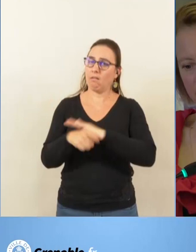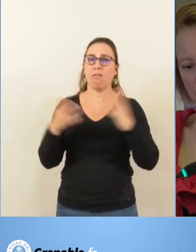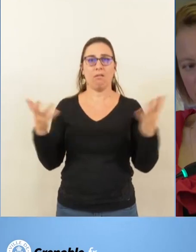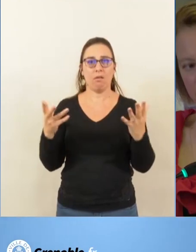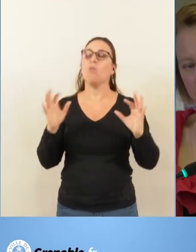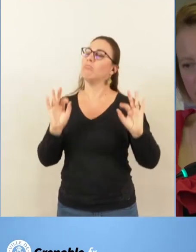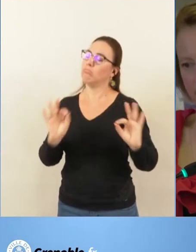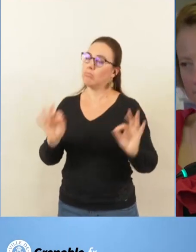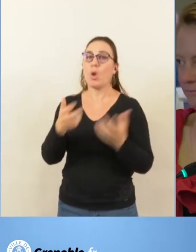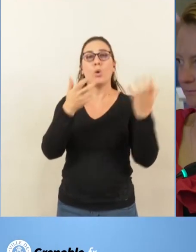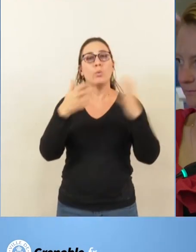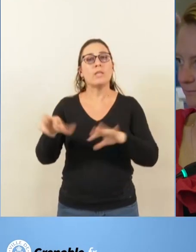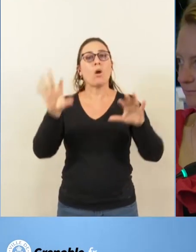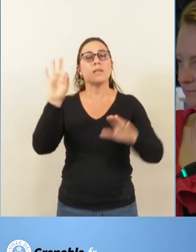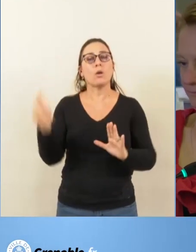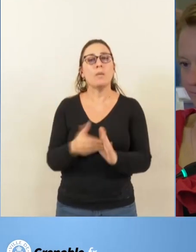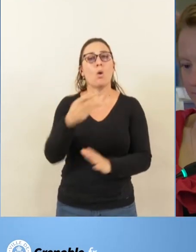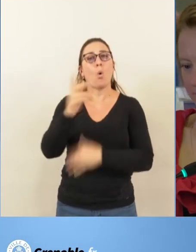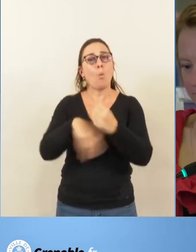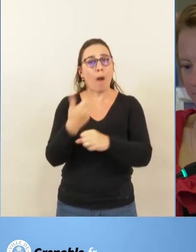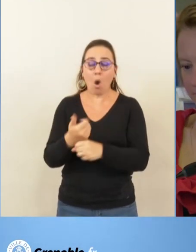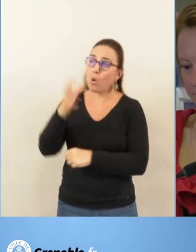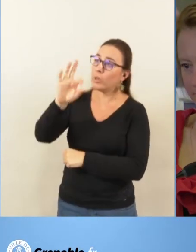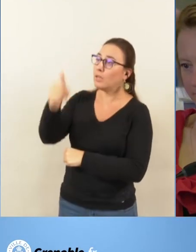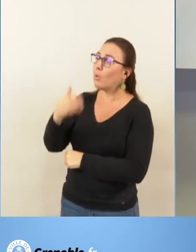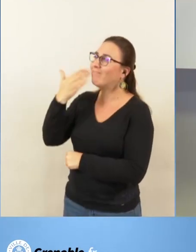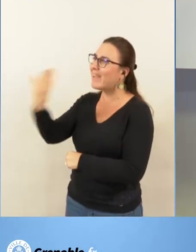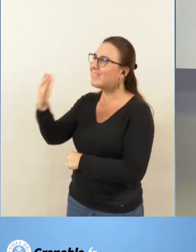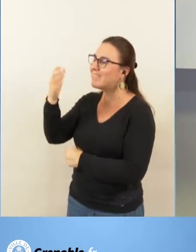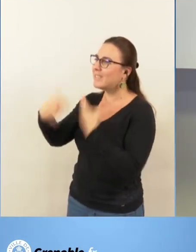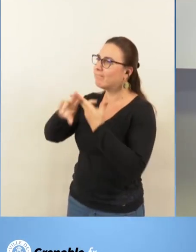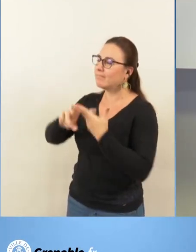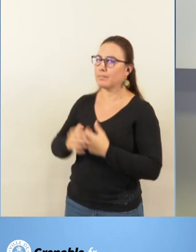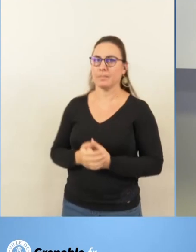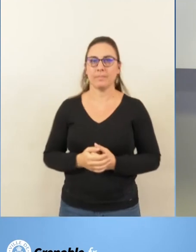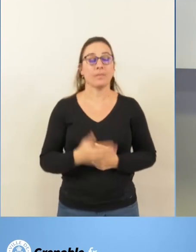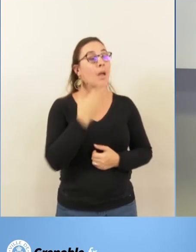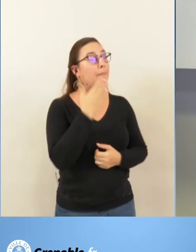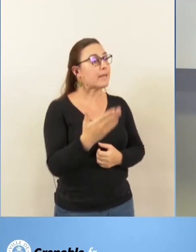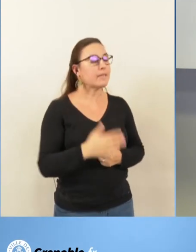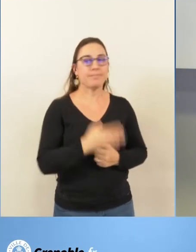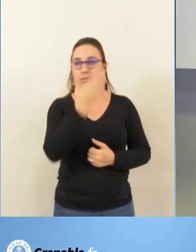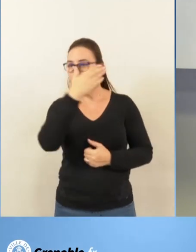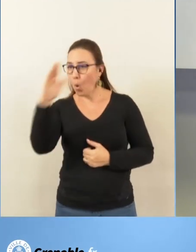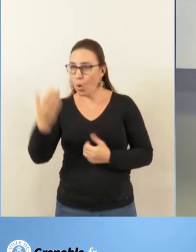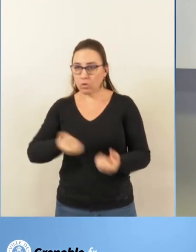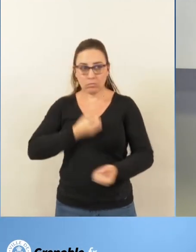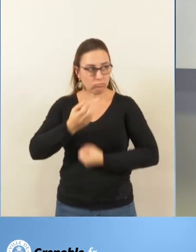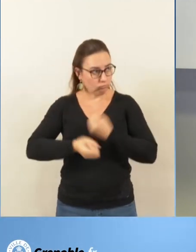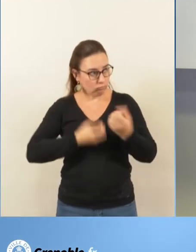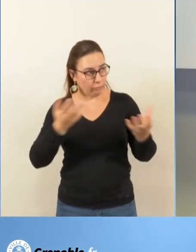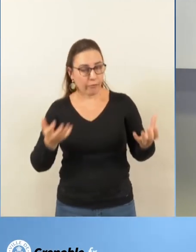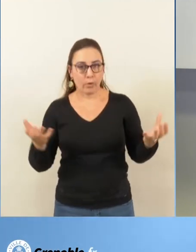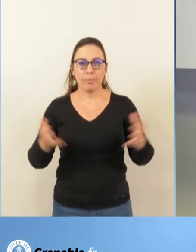raisonnable de 850 000 euros par an merci merci y a-t-il d'autres demandes de parole